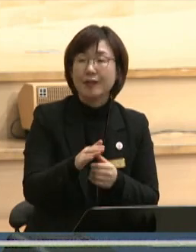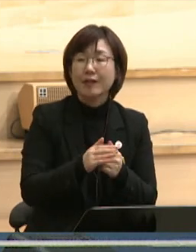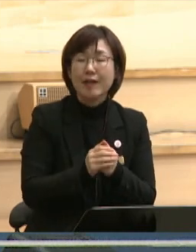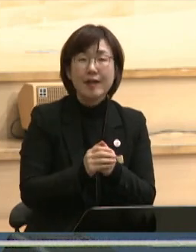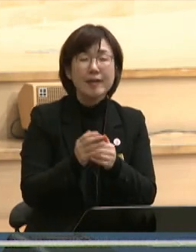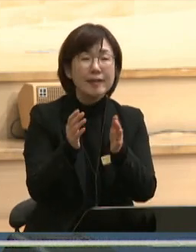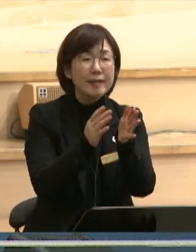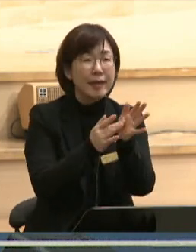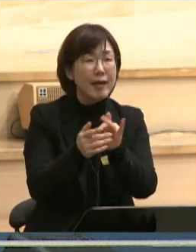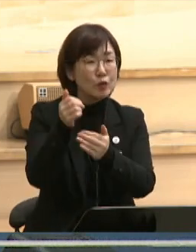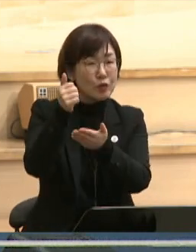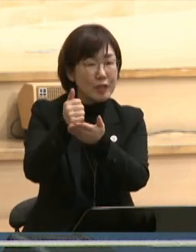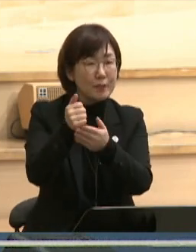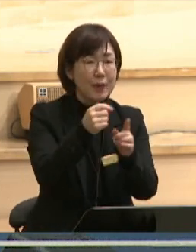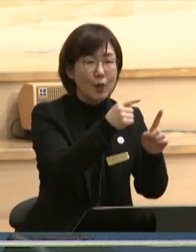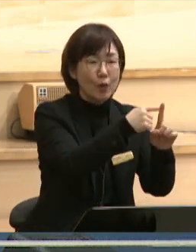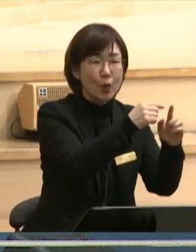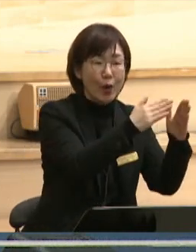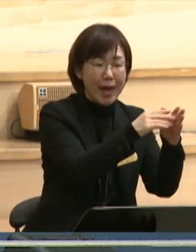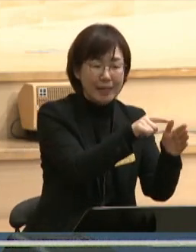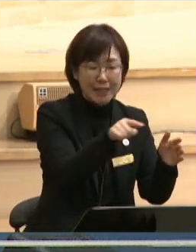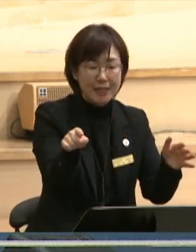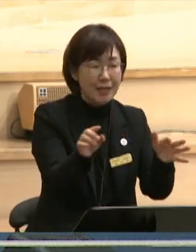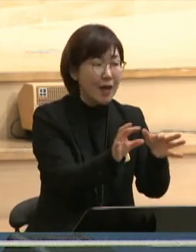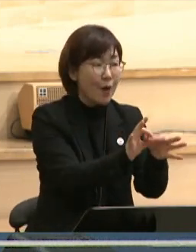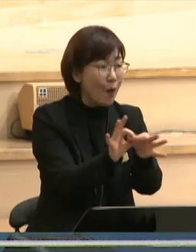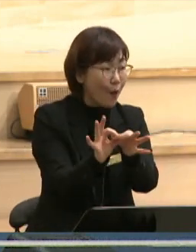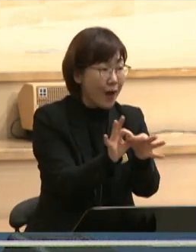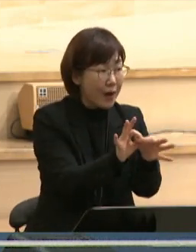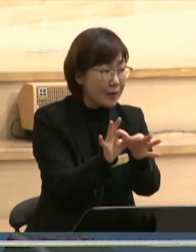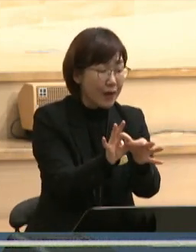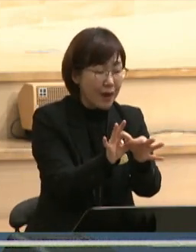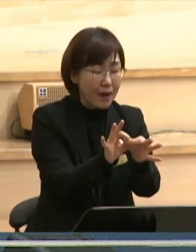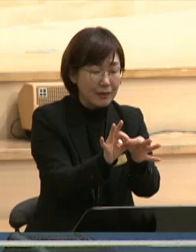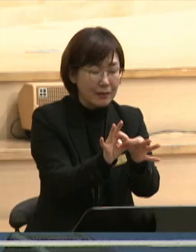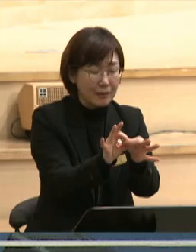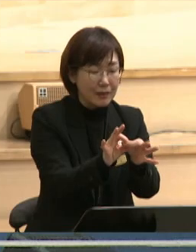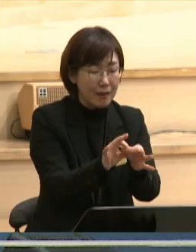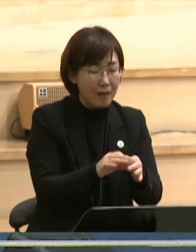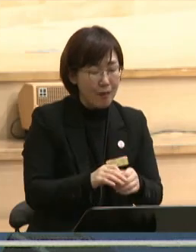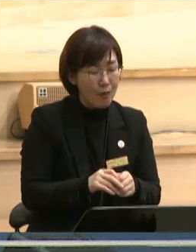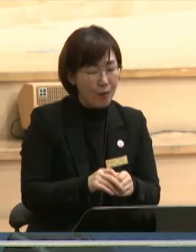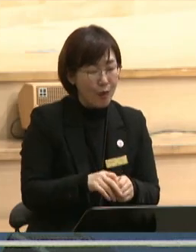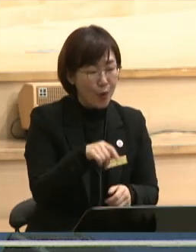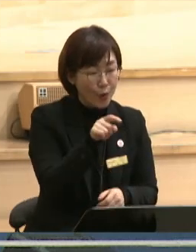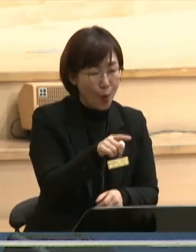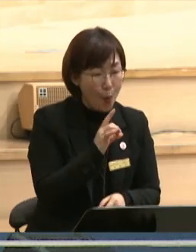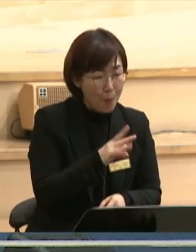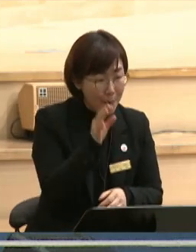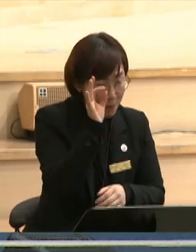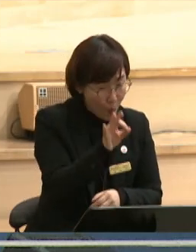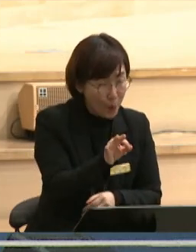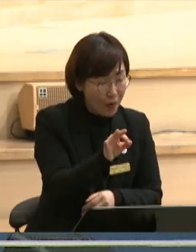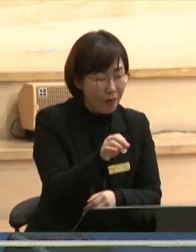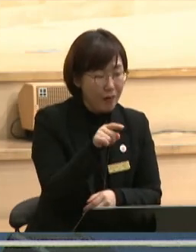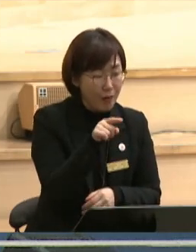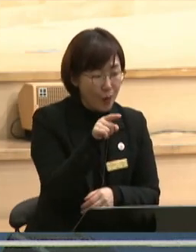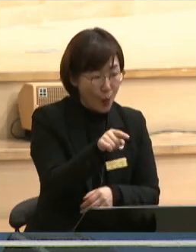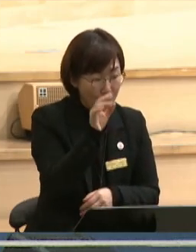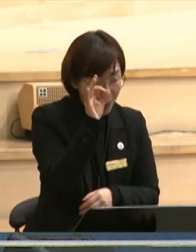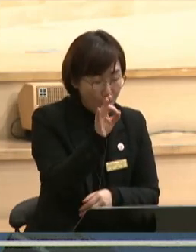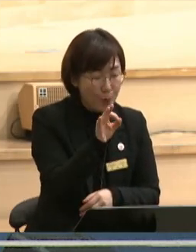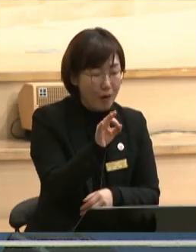예수님과 교회의 관계를 여기까지만 이해하면 여기까지만